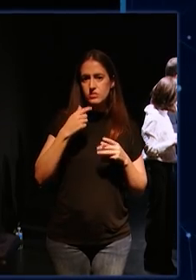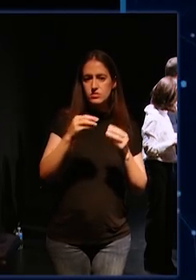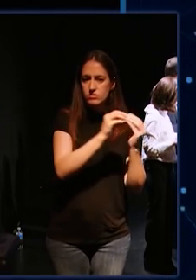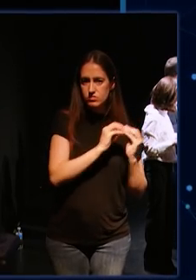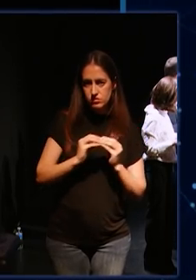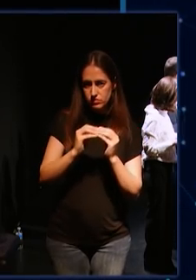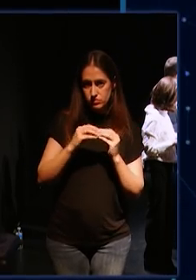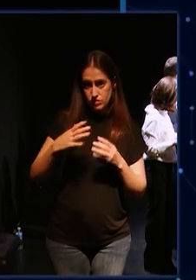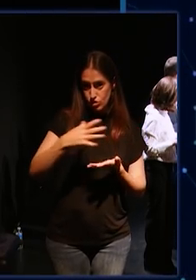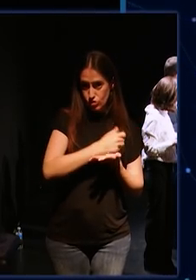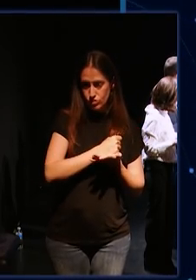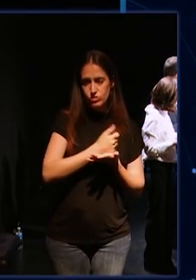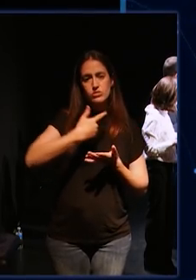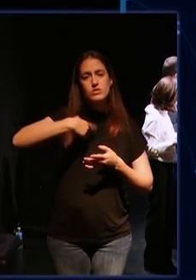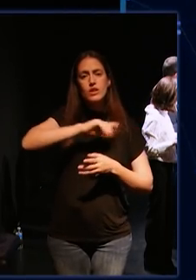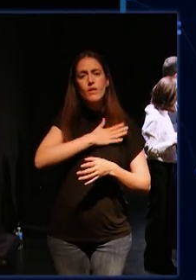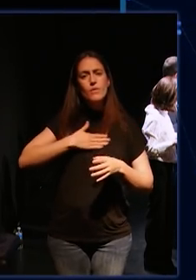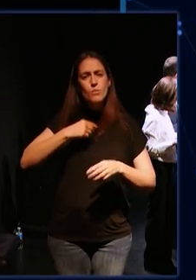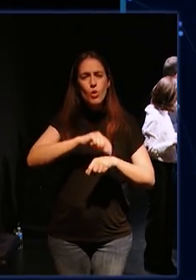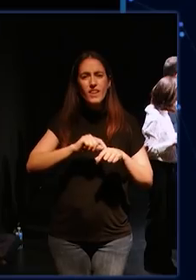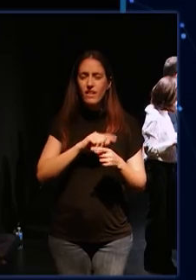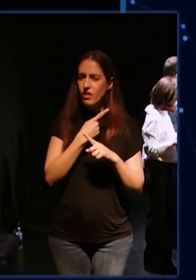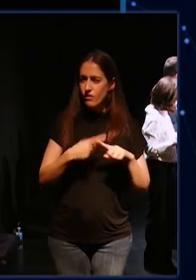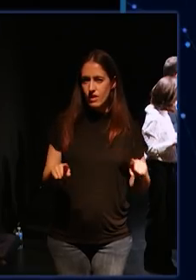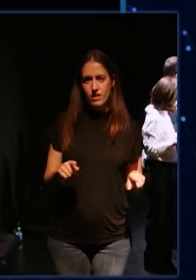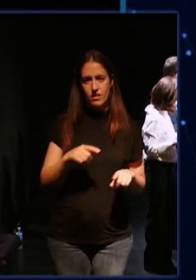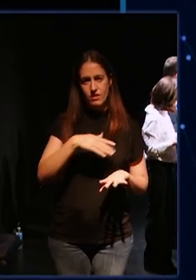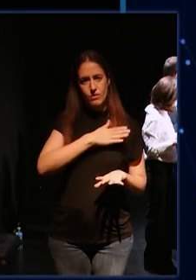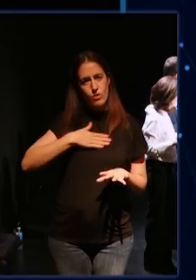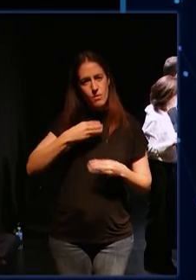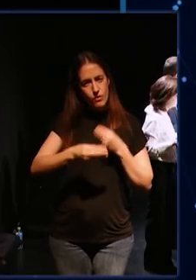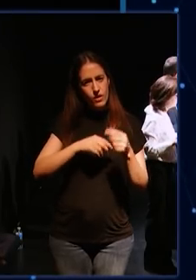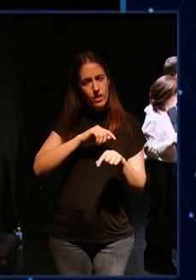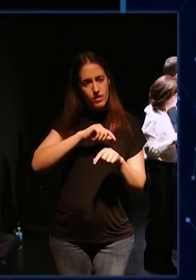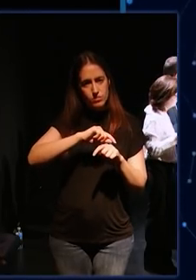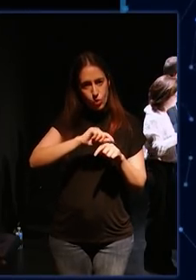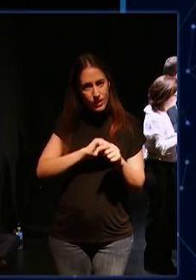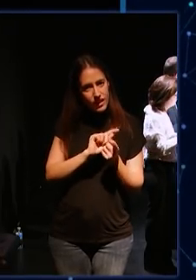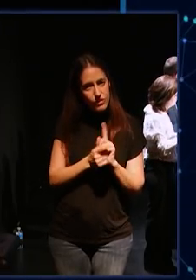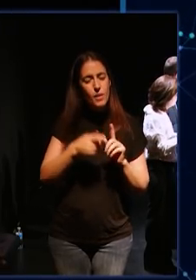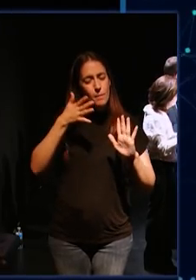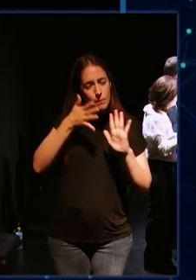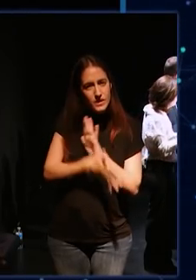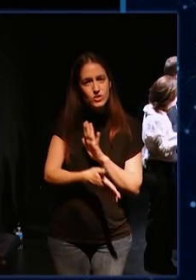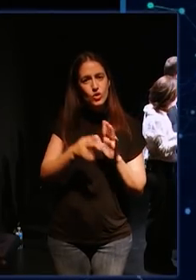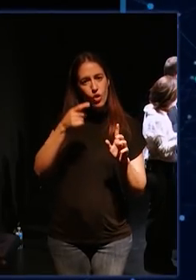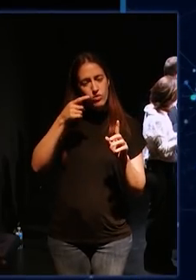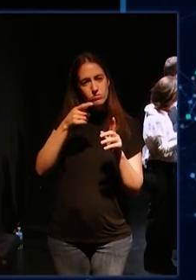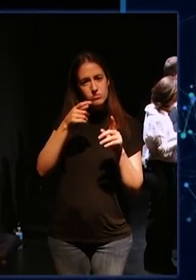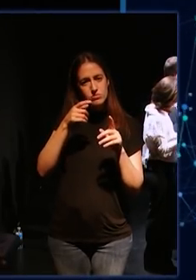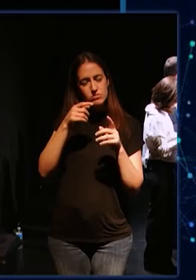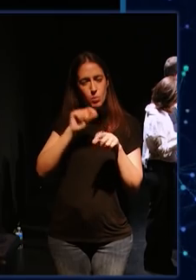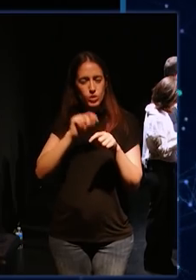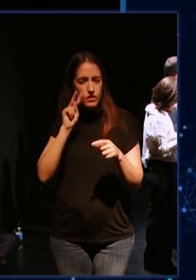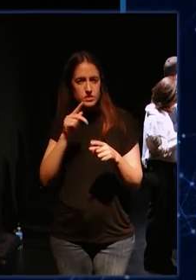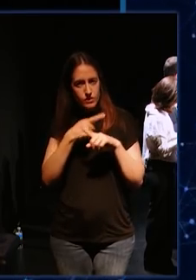consensuem. Hem de fer una política diferent, volem fer una política diferent, per això tenim una nova manera de mirar la política i només